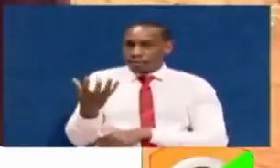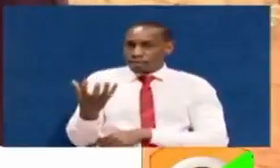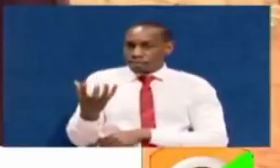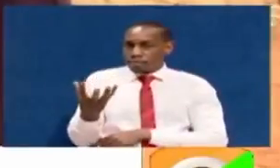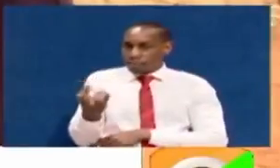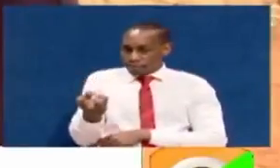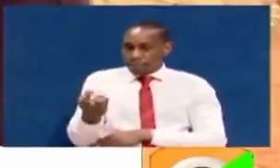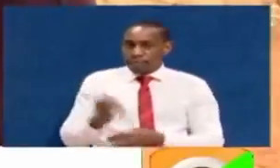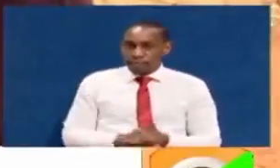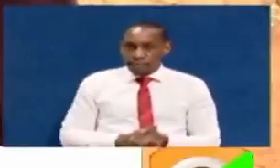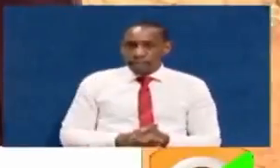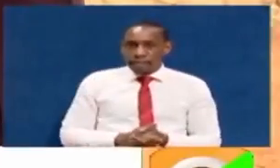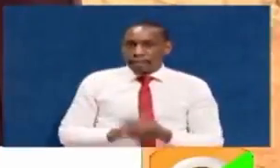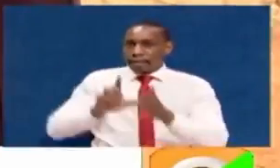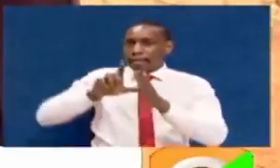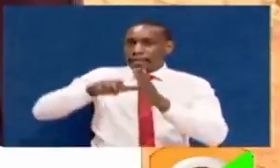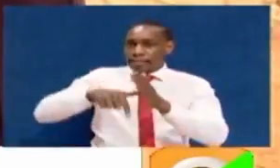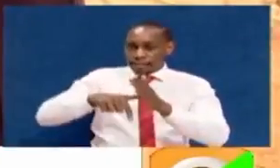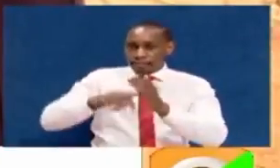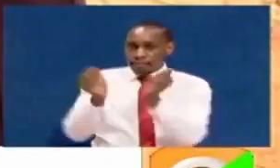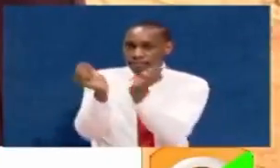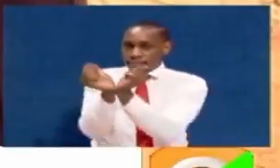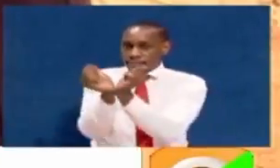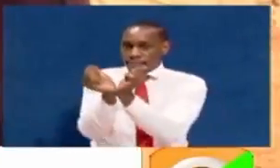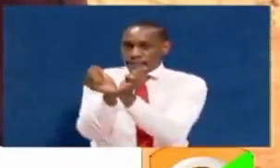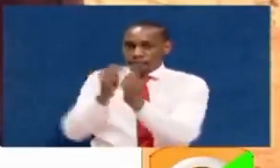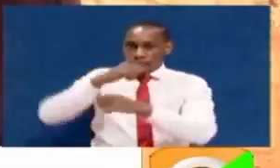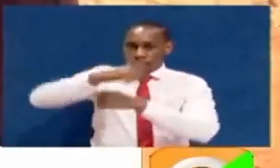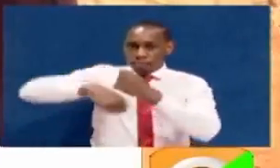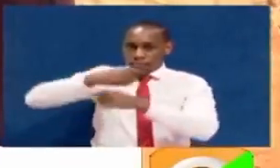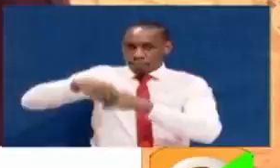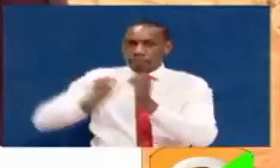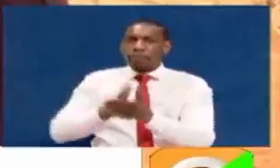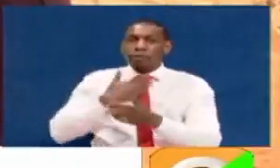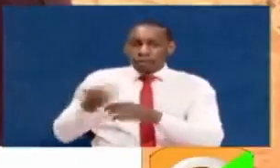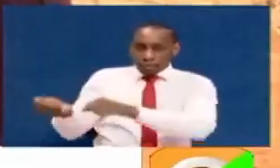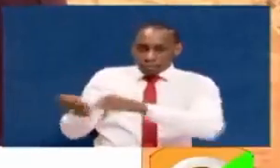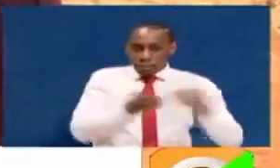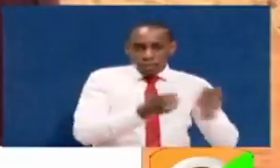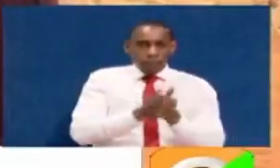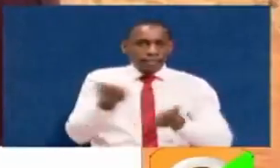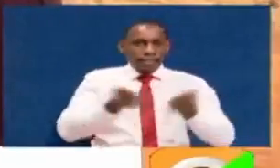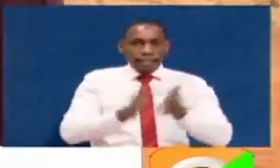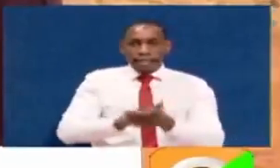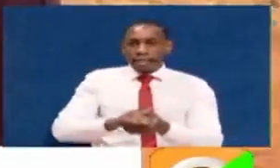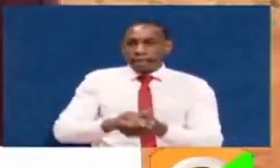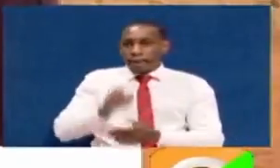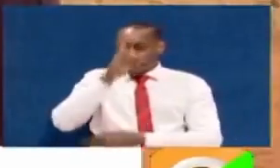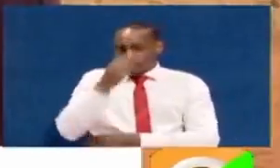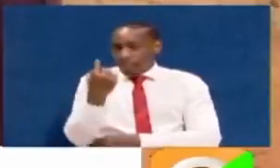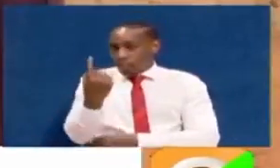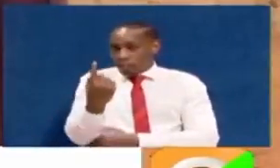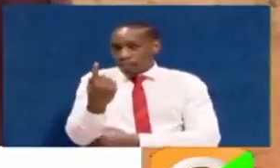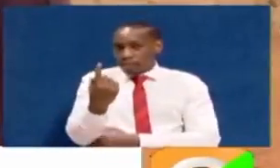za siri. Baada hapo wakatufunga mkono. Akataka kutufuta na gari yao. Askari mmoja huko